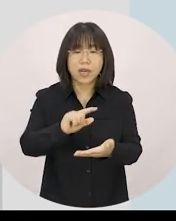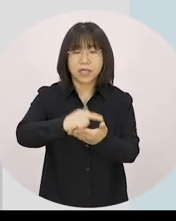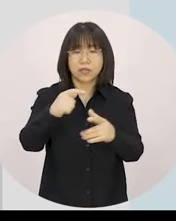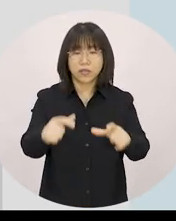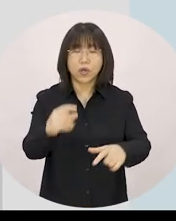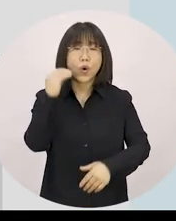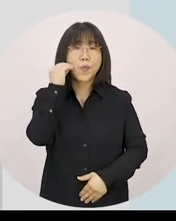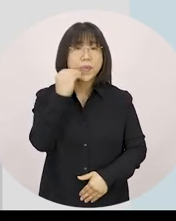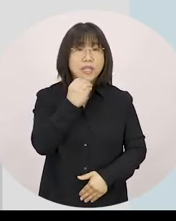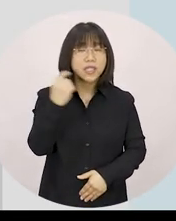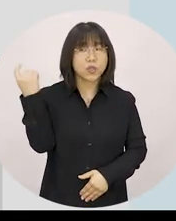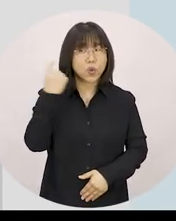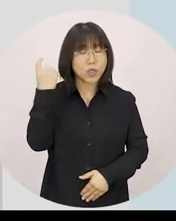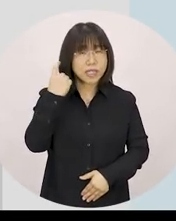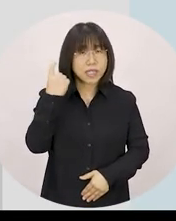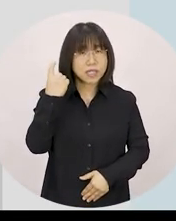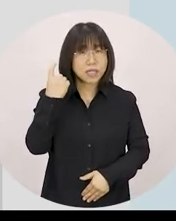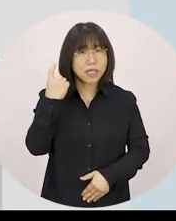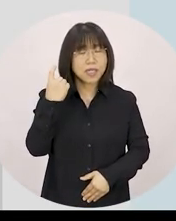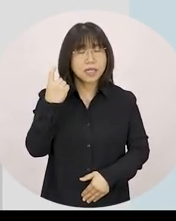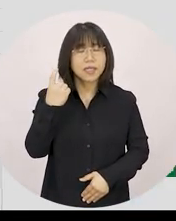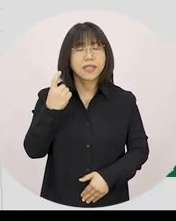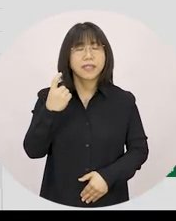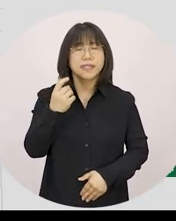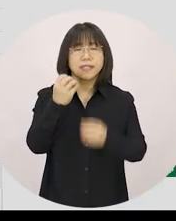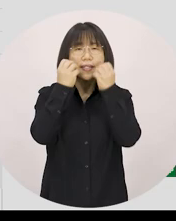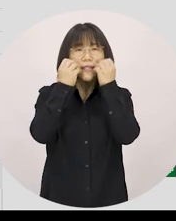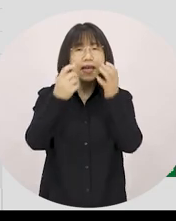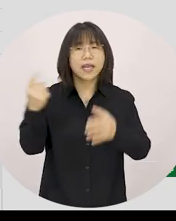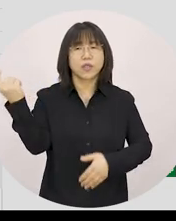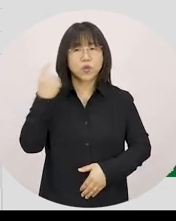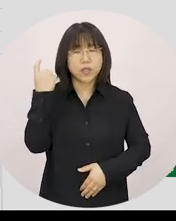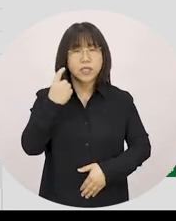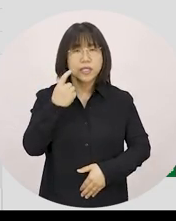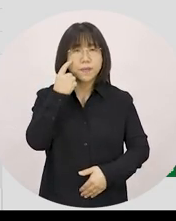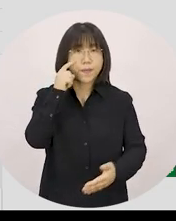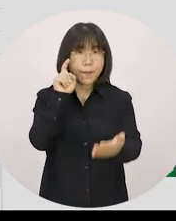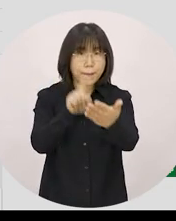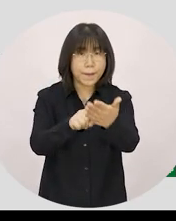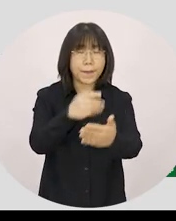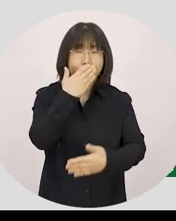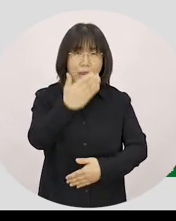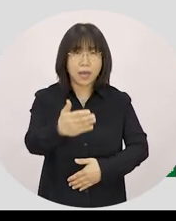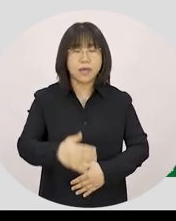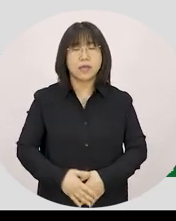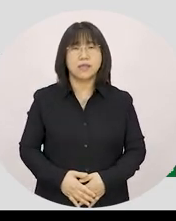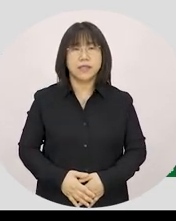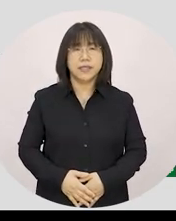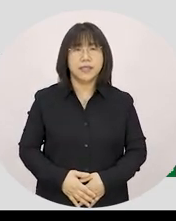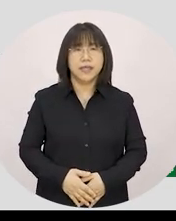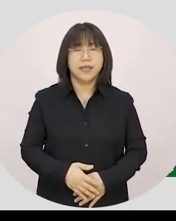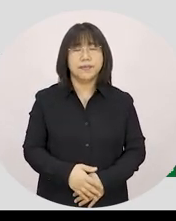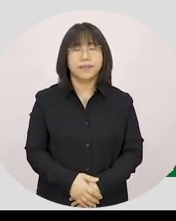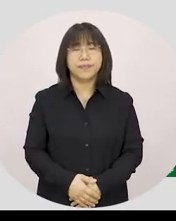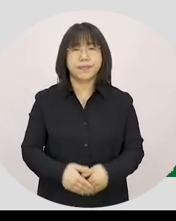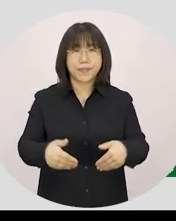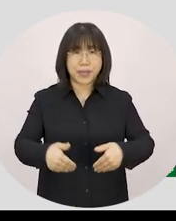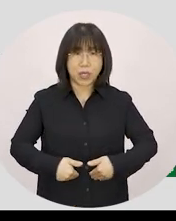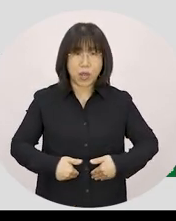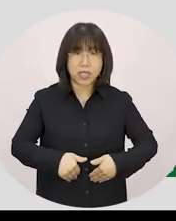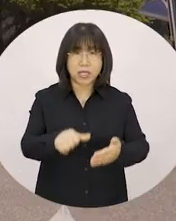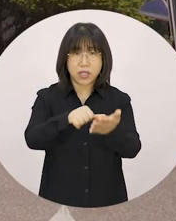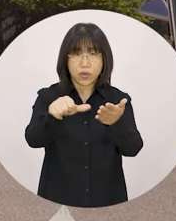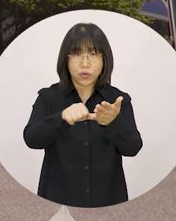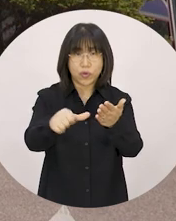신청 방법은 강서구청 홈페이지 소식광장 공지 새소식에서 확인할 수 있으며 신청에 필요한 서식도 내려받을